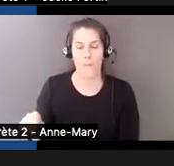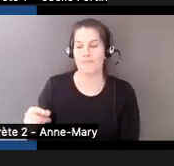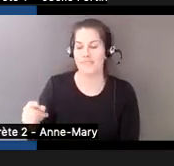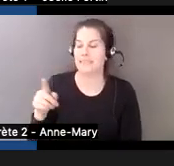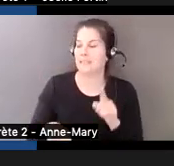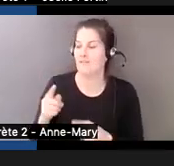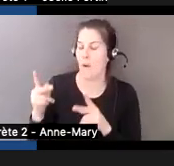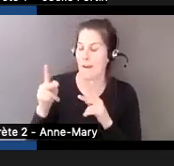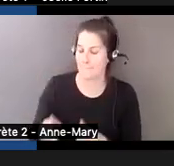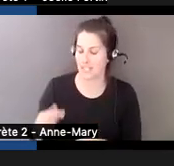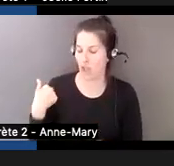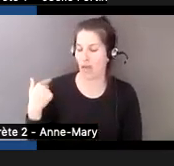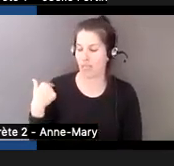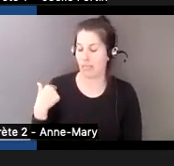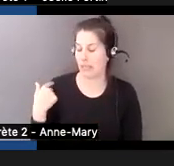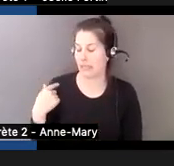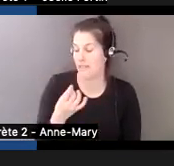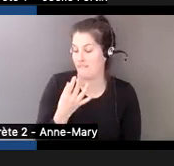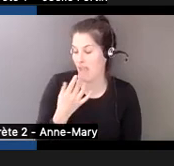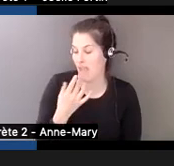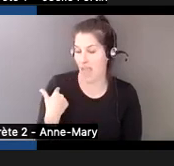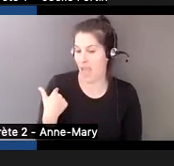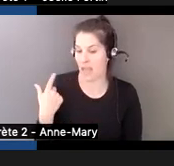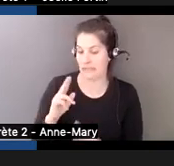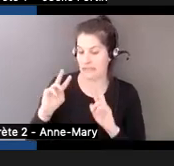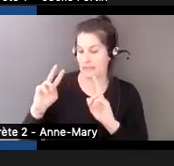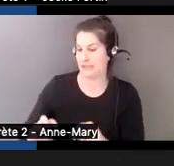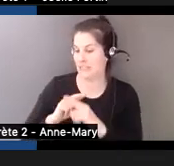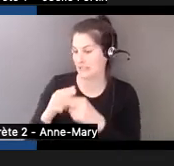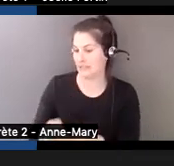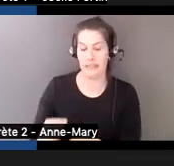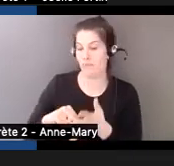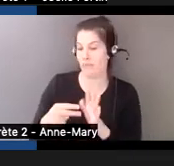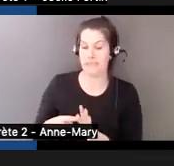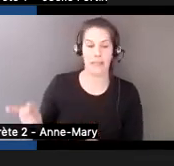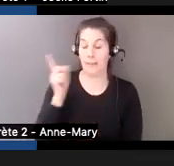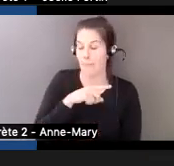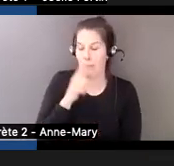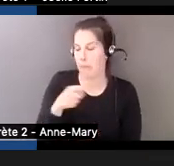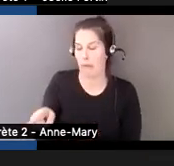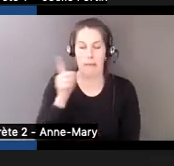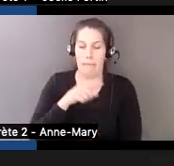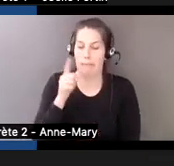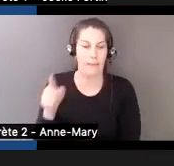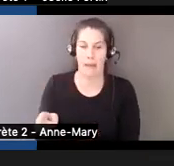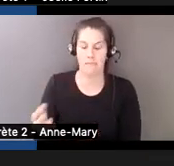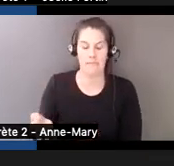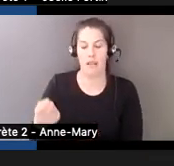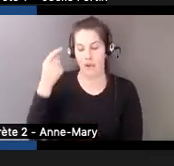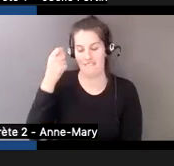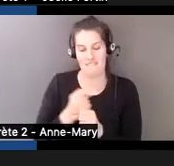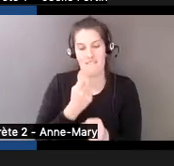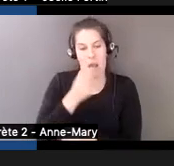personne ne peut plus rien faire, ce qui n'est pas vrai, puis on va faire tout à sa place, qui amène encore là